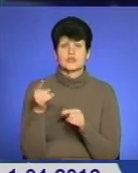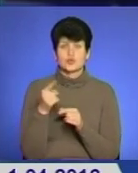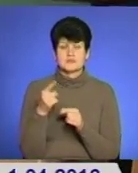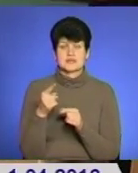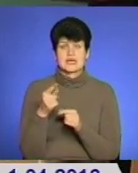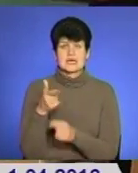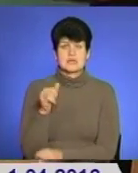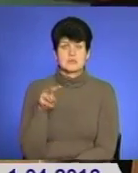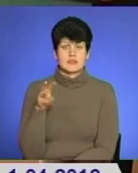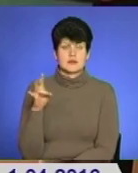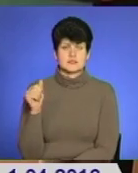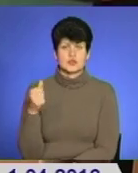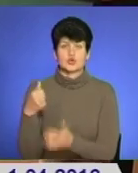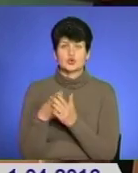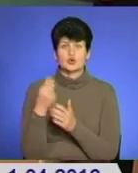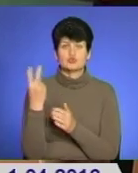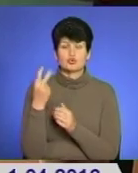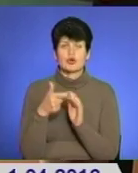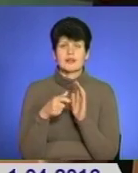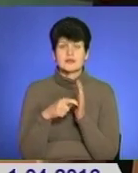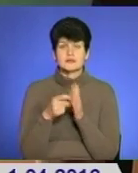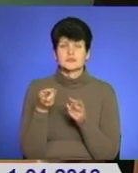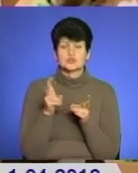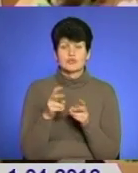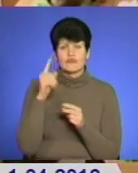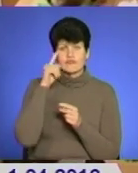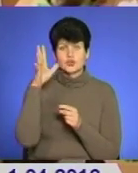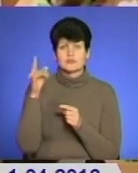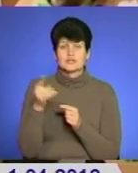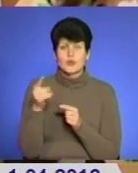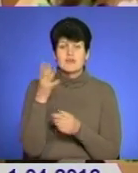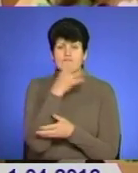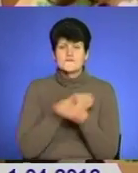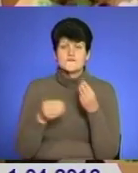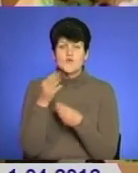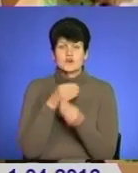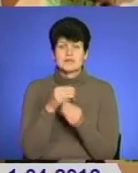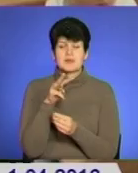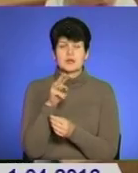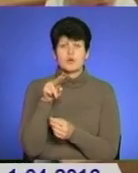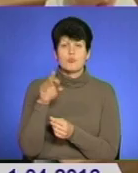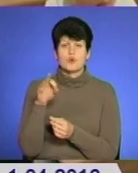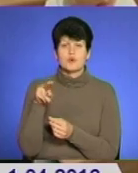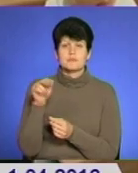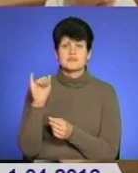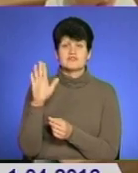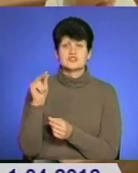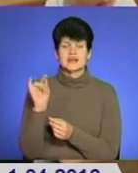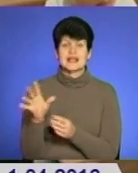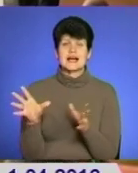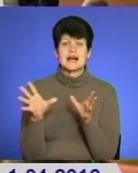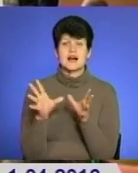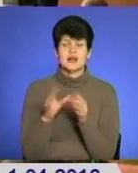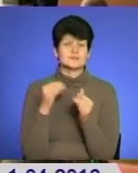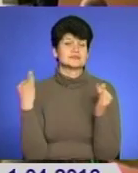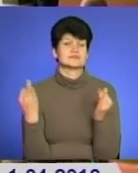гімназії. До другокласників завітав відомий тернопільський фокусник Михайло Попівчак разом із добіркою